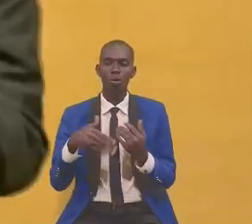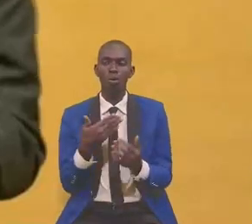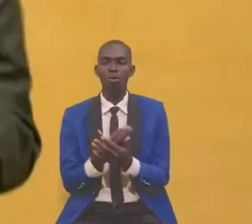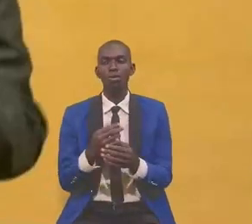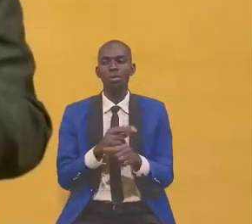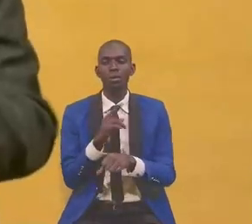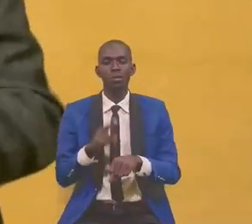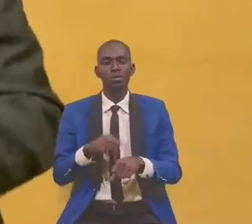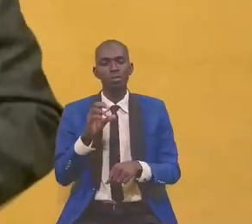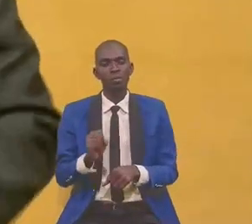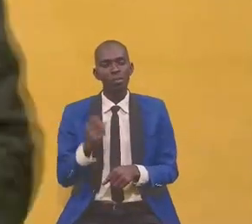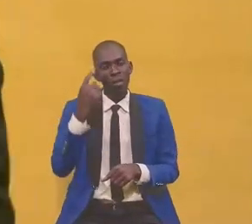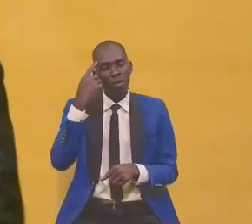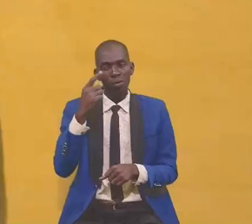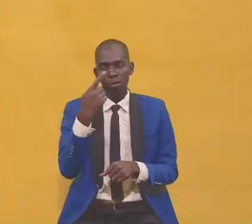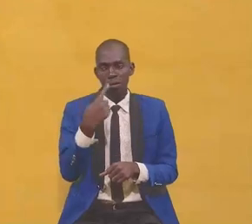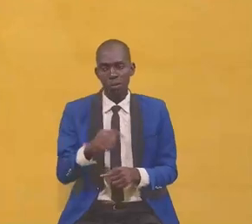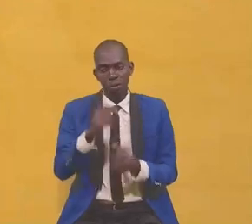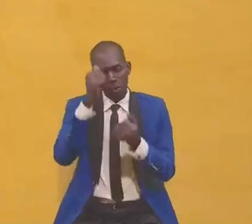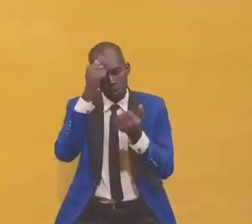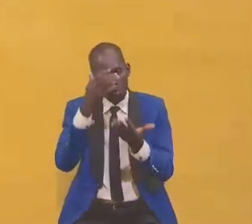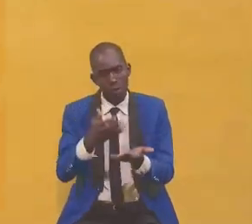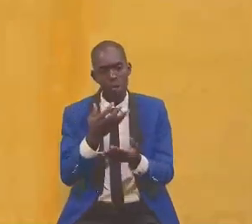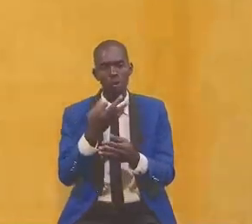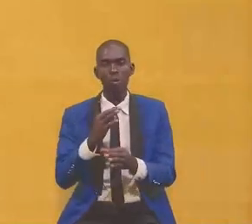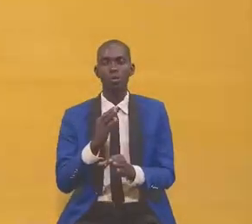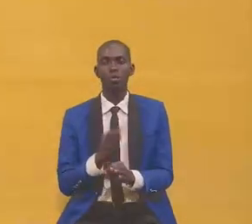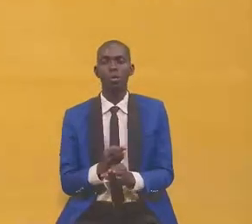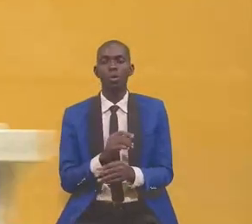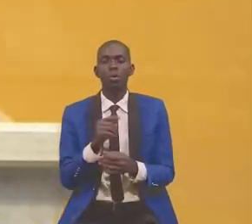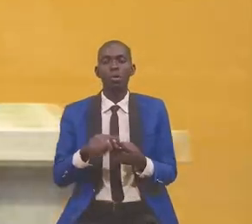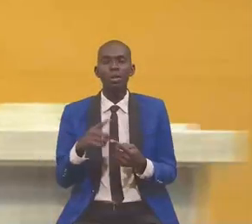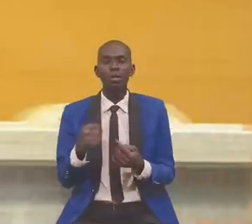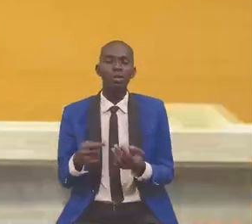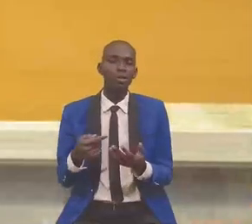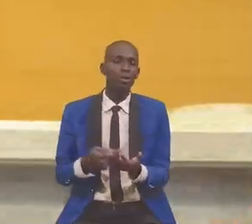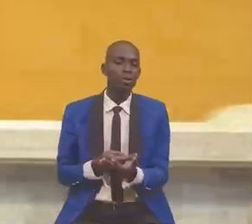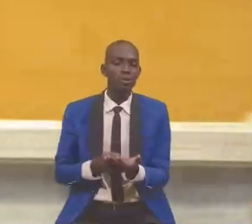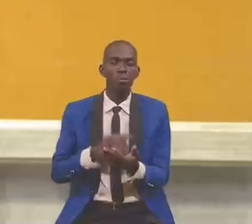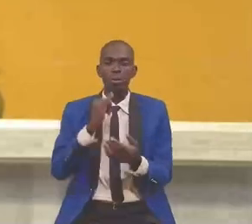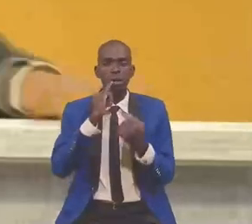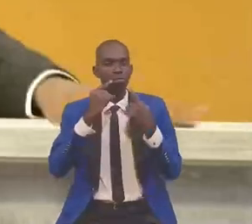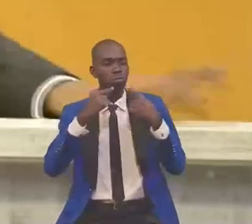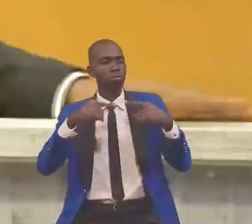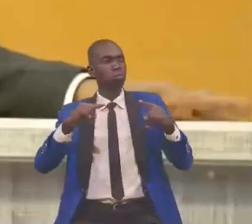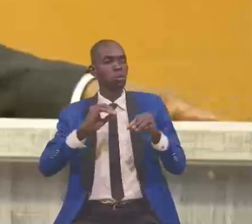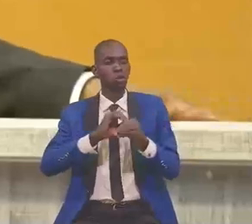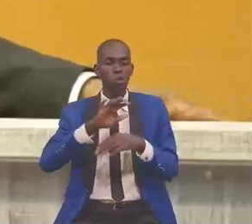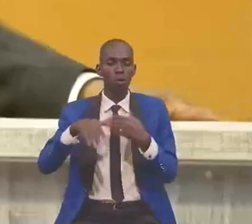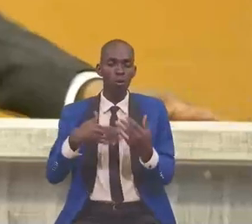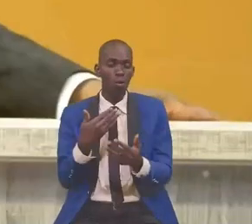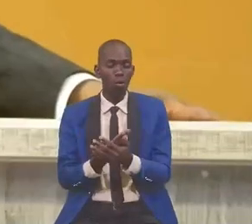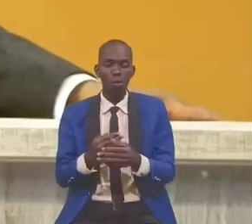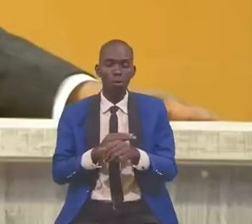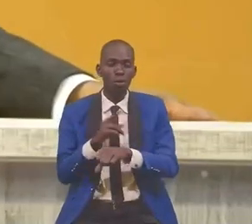nations, afin qu'elles obéissent à la foi. Quand l'évangile est proclamé dans toutes les nations, c'est pour que chacun puisse dire,